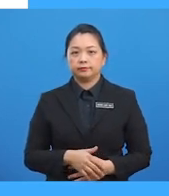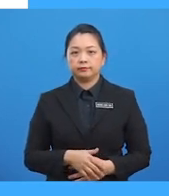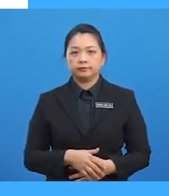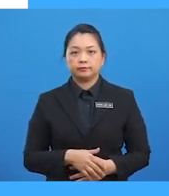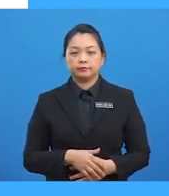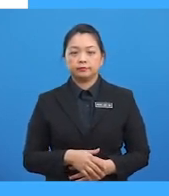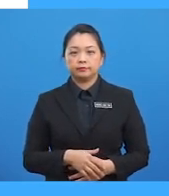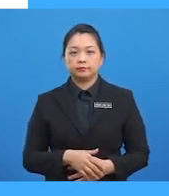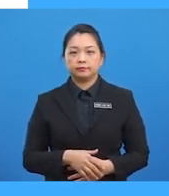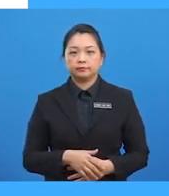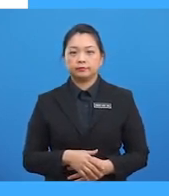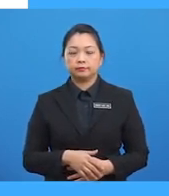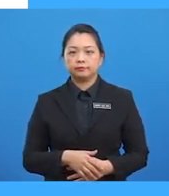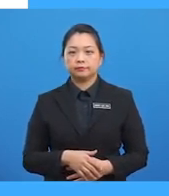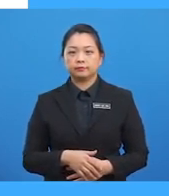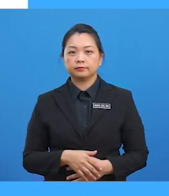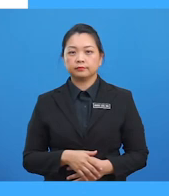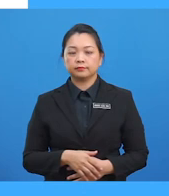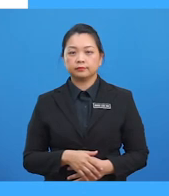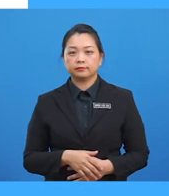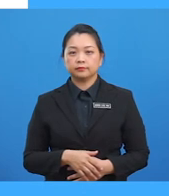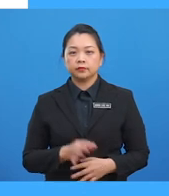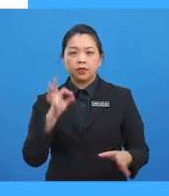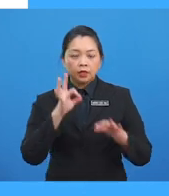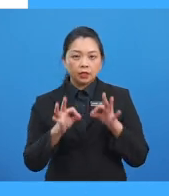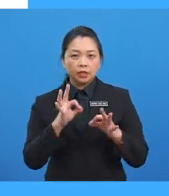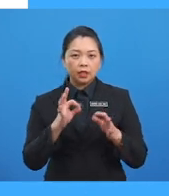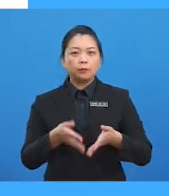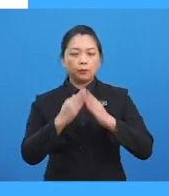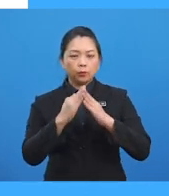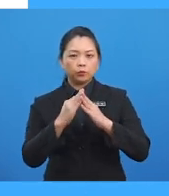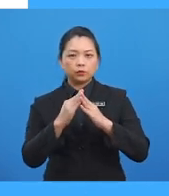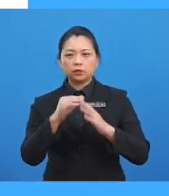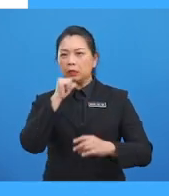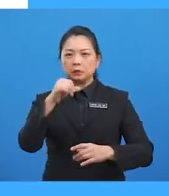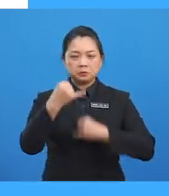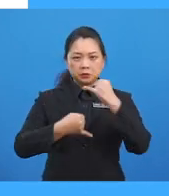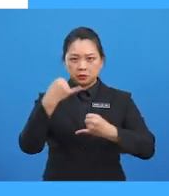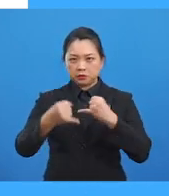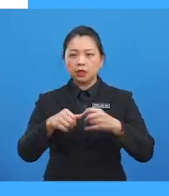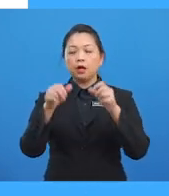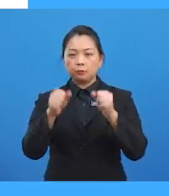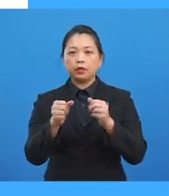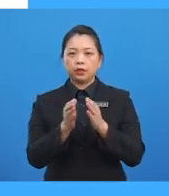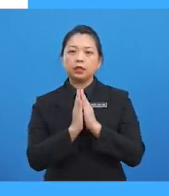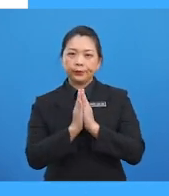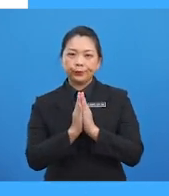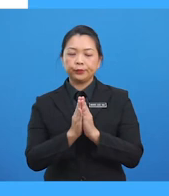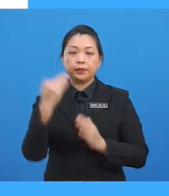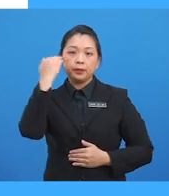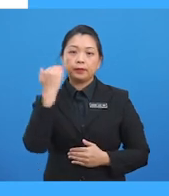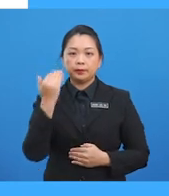dibuat. Ketujuh, jika permohonan masih tidak diterima, boleh membuat rayuan di Mahkamah Tinggi Harta